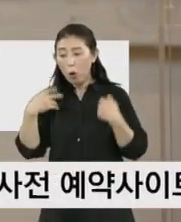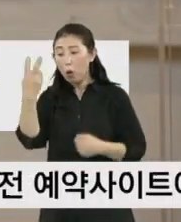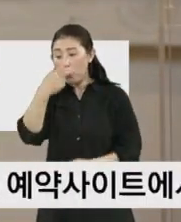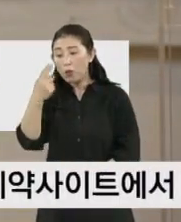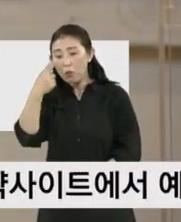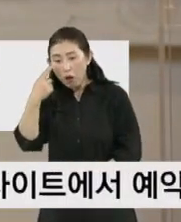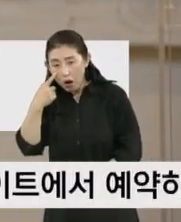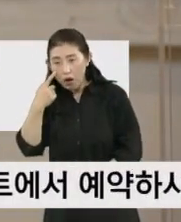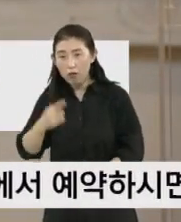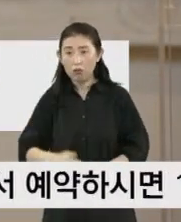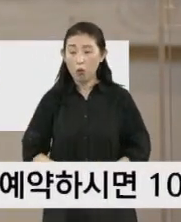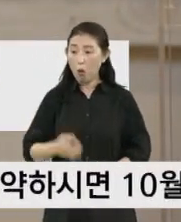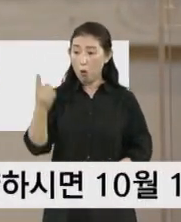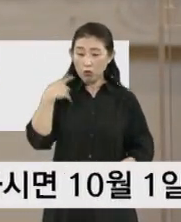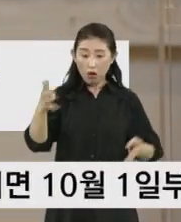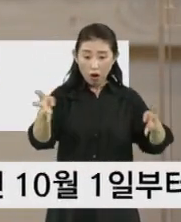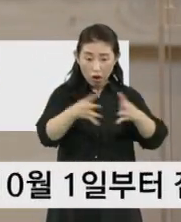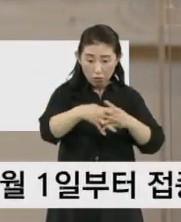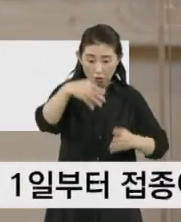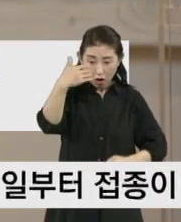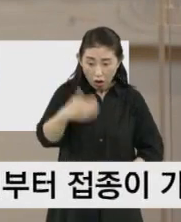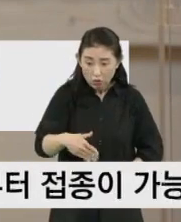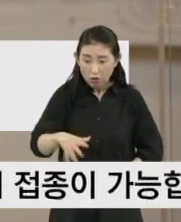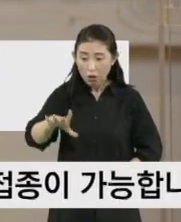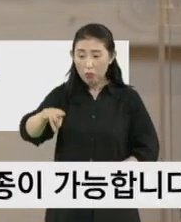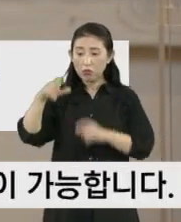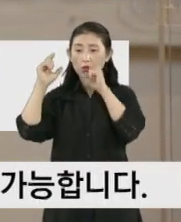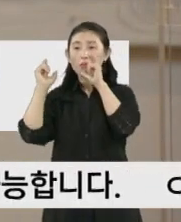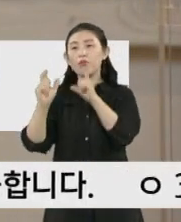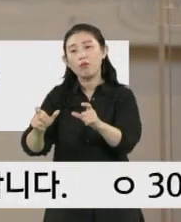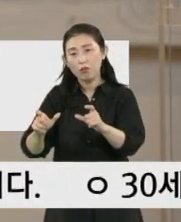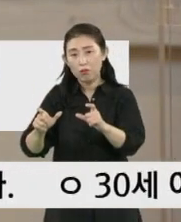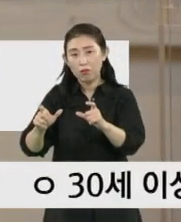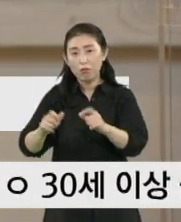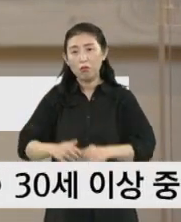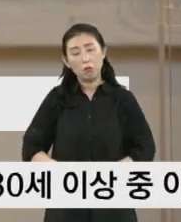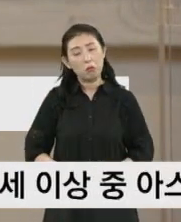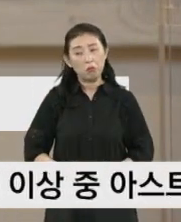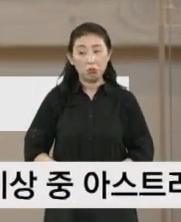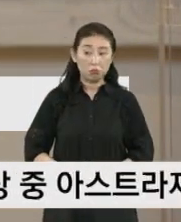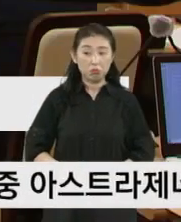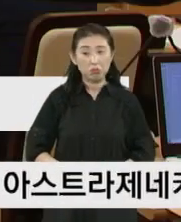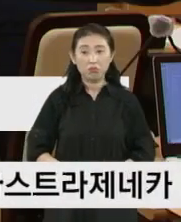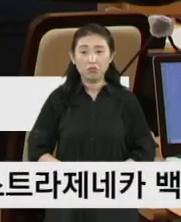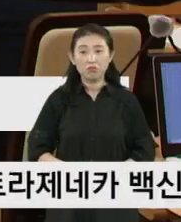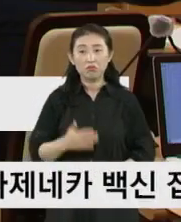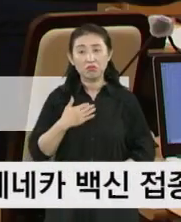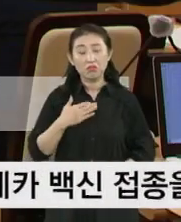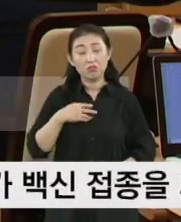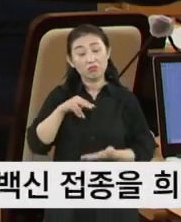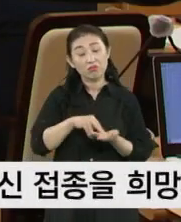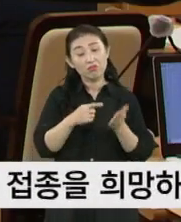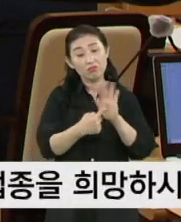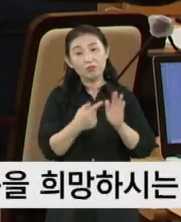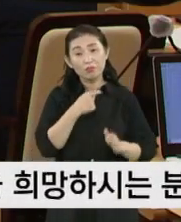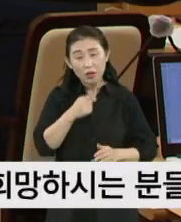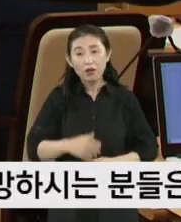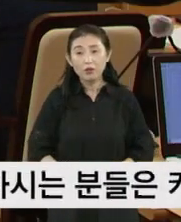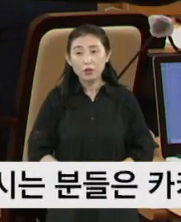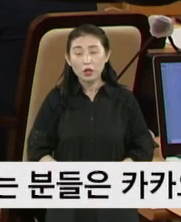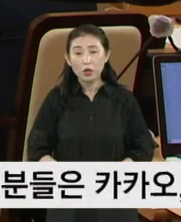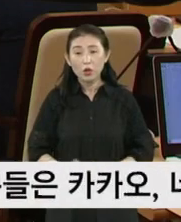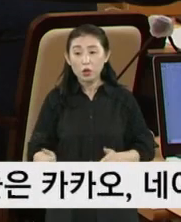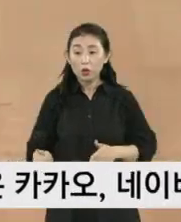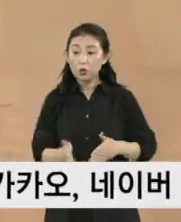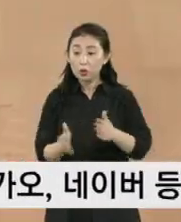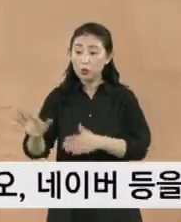이제 어제 합의가 안 된 상태에서 이렇게 발표가 됐기 때문에 저도 시민들에게 알리고자 이 자리를. 김 시장은 도비